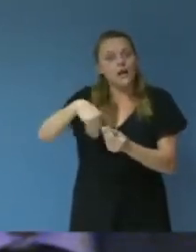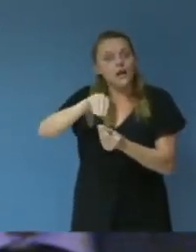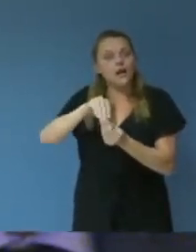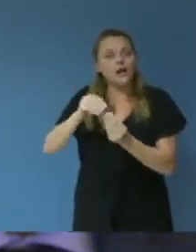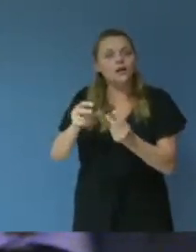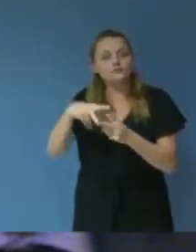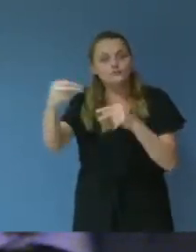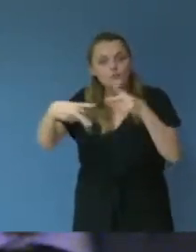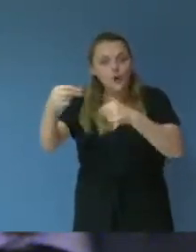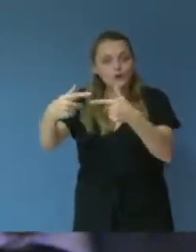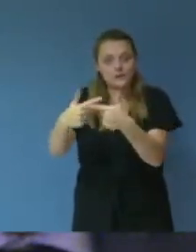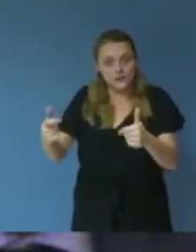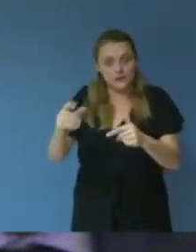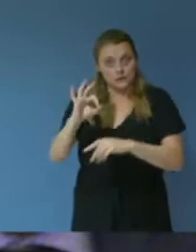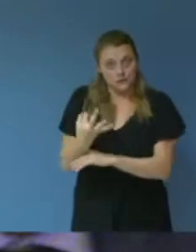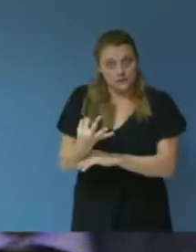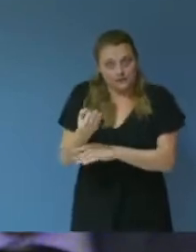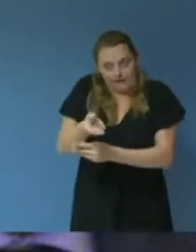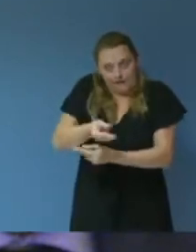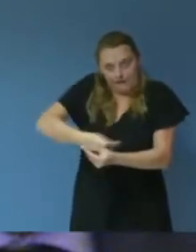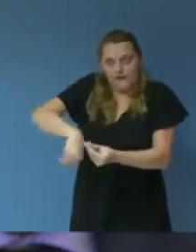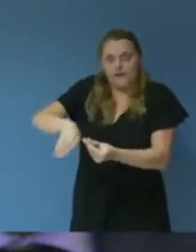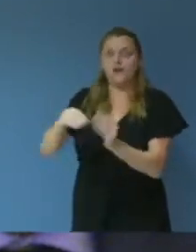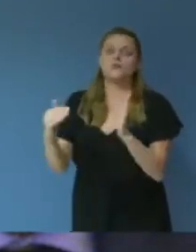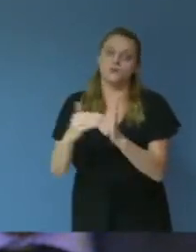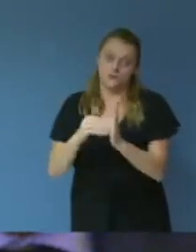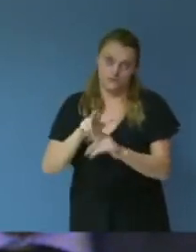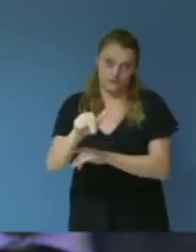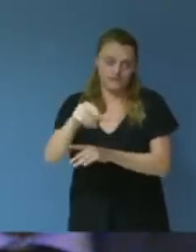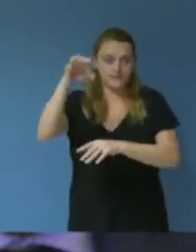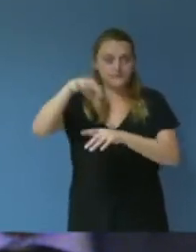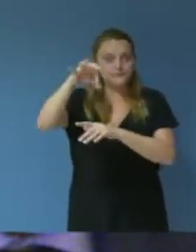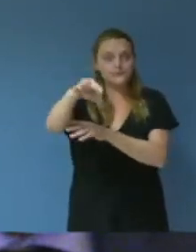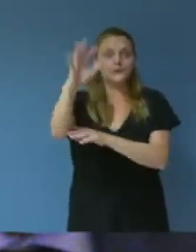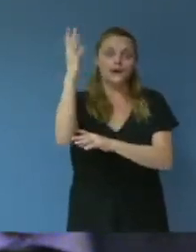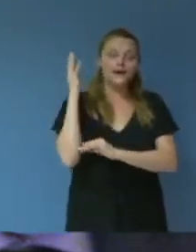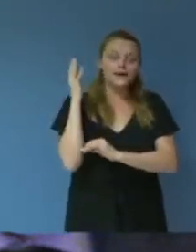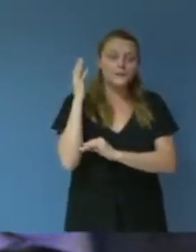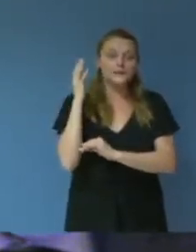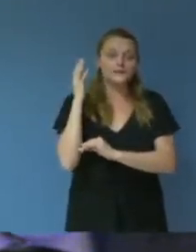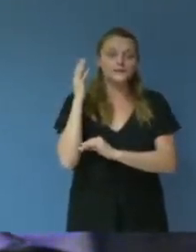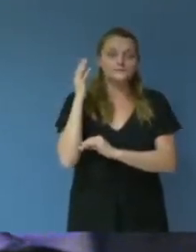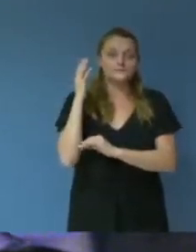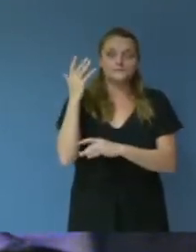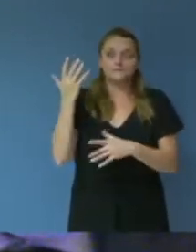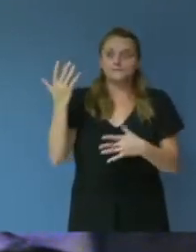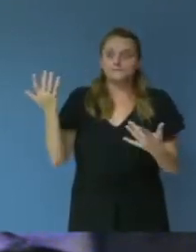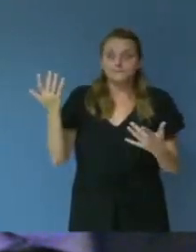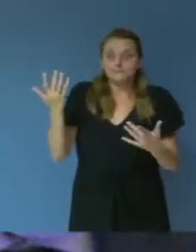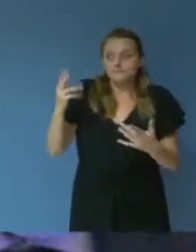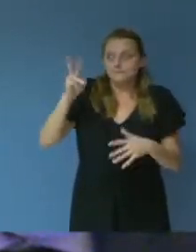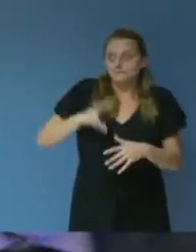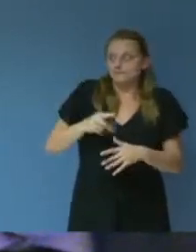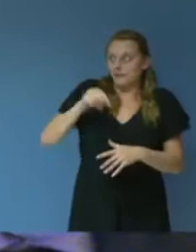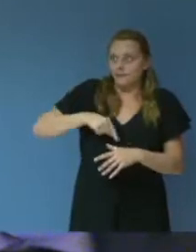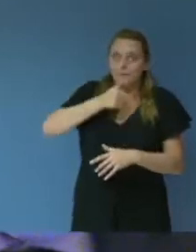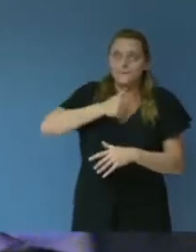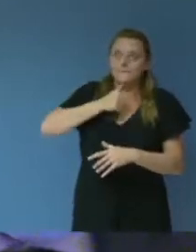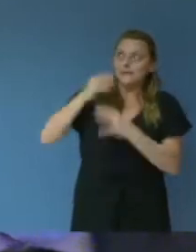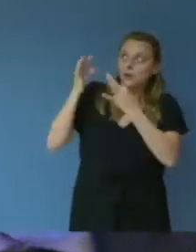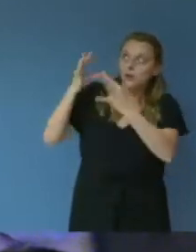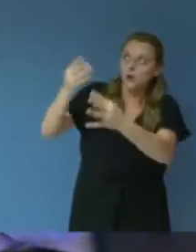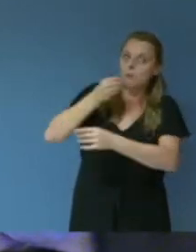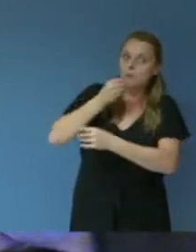en plus, des arbres vont être plantés très prochainement, parce que nous devions attendre la saison, entre guillemets, ou le temps, pour